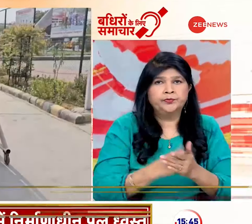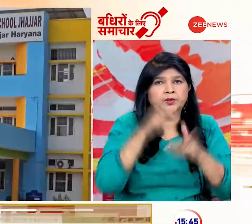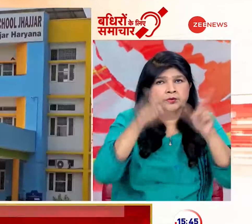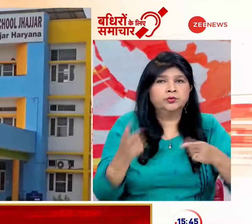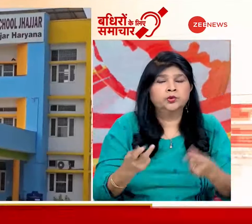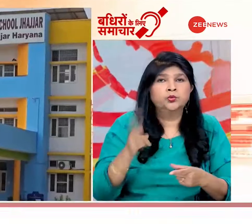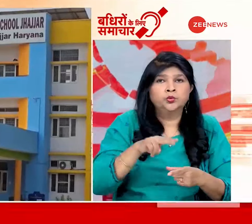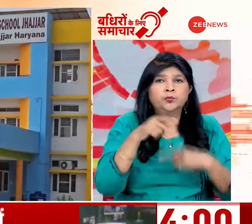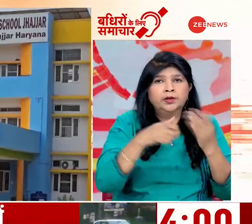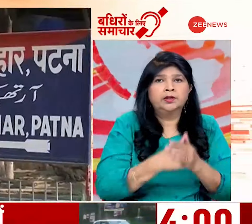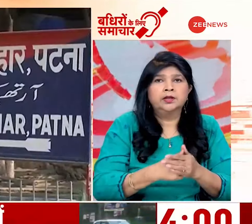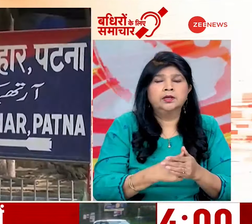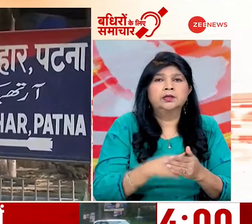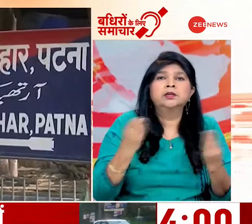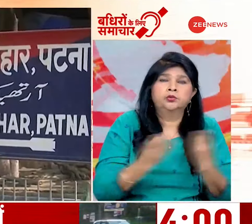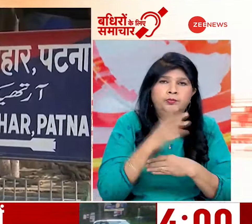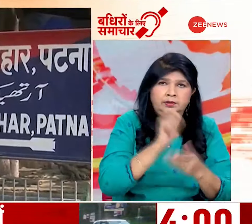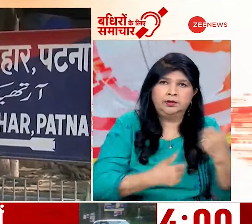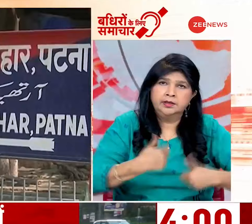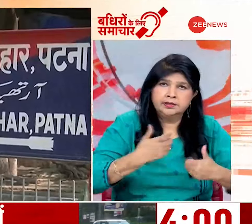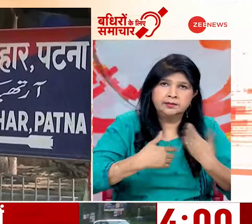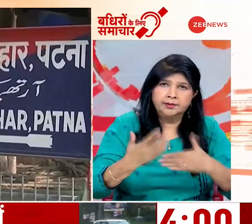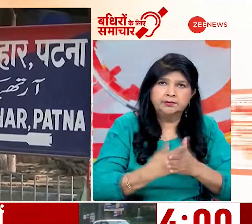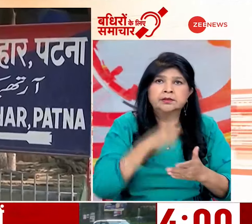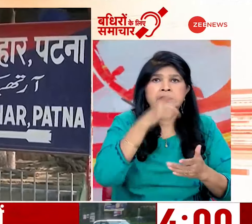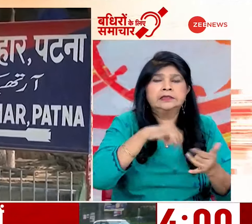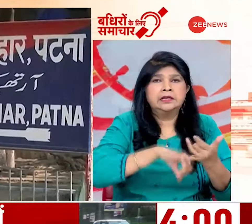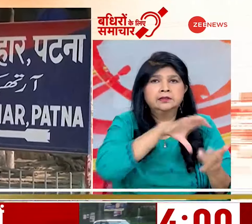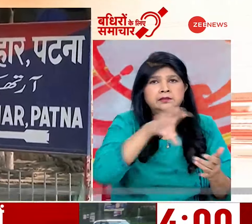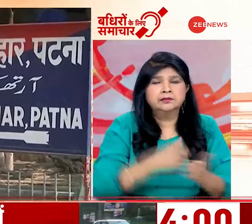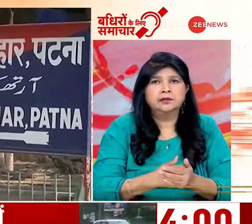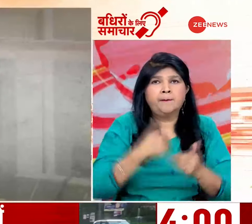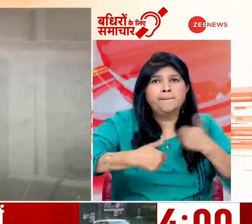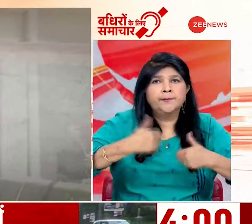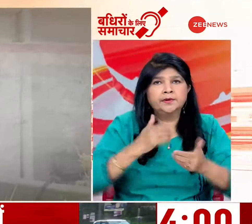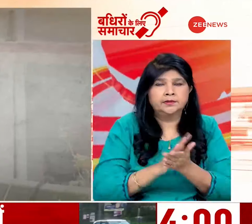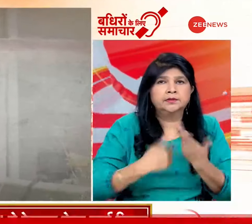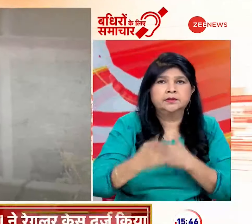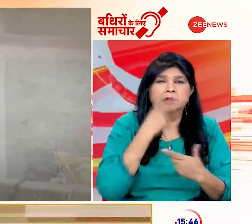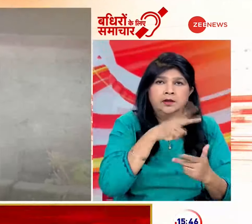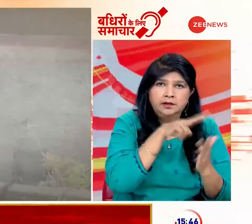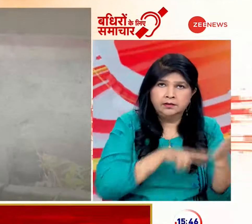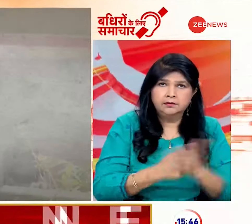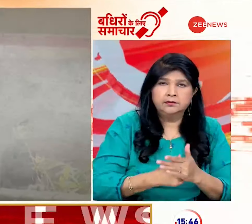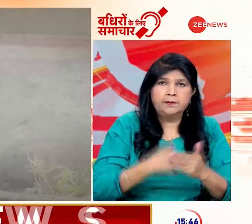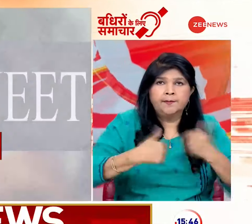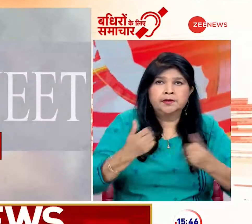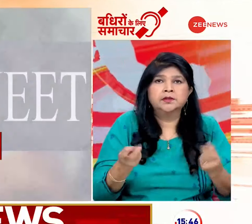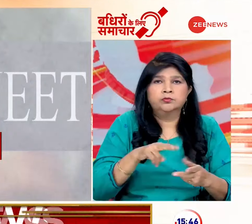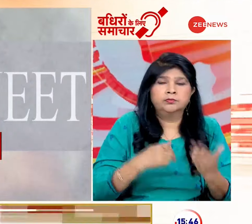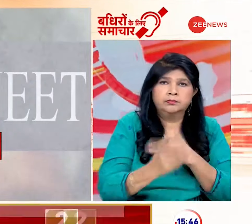1563 छात्रों की परीक्षा दोबारा हो रही है। 7 सेंटर पर यह परीक्षा चल रही है। कड़ी निगरानी में ये